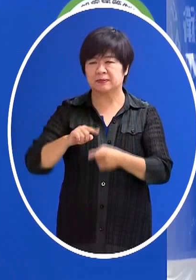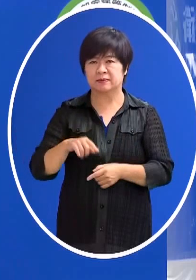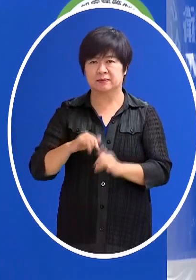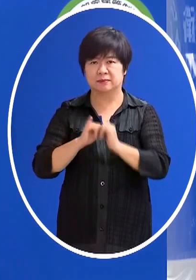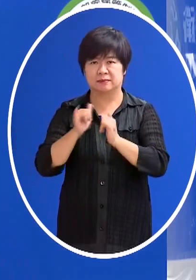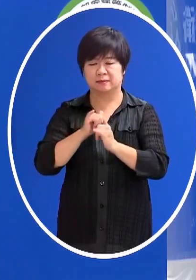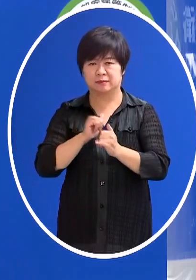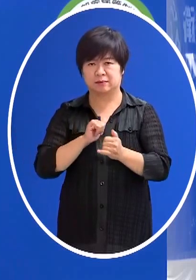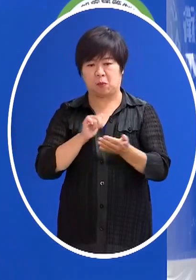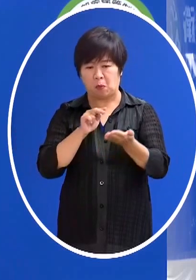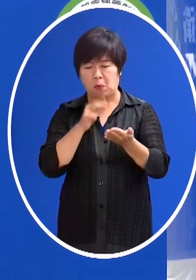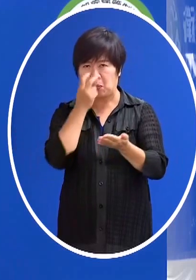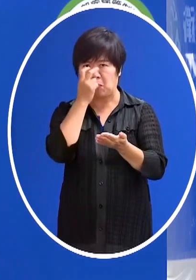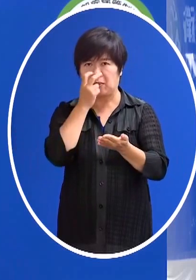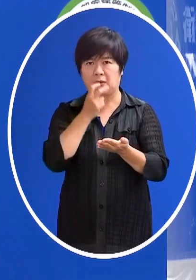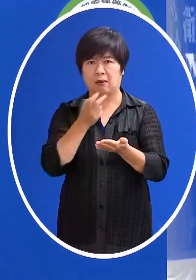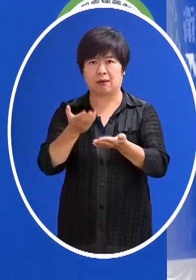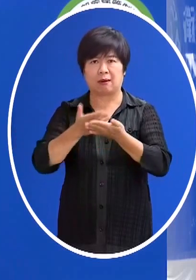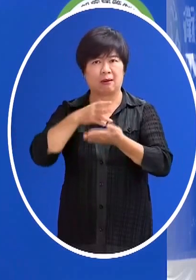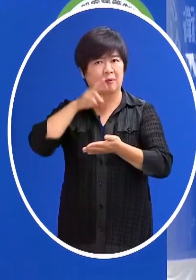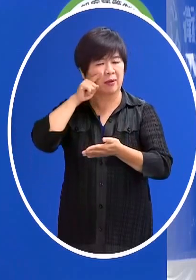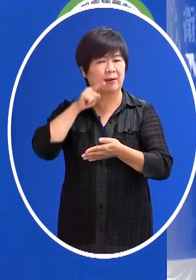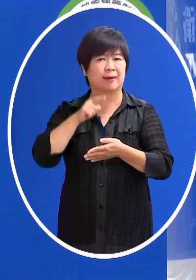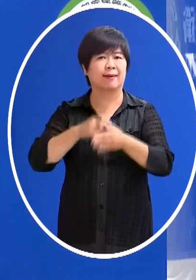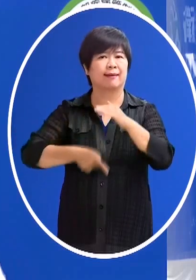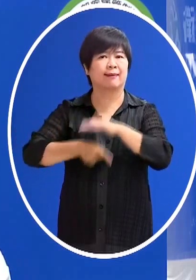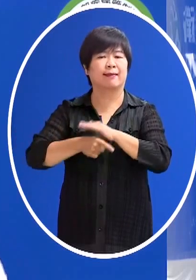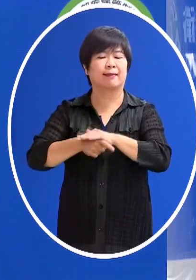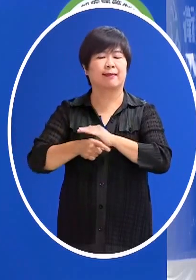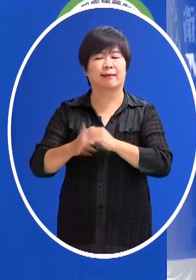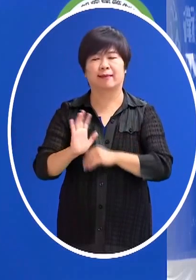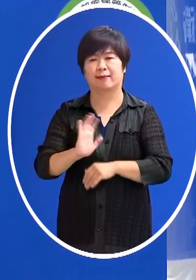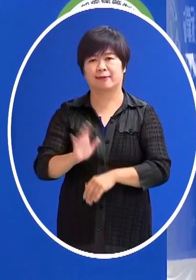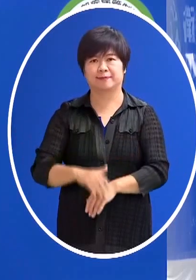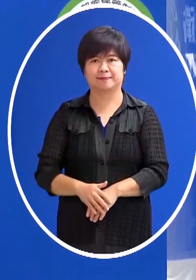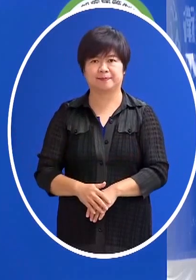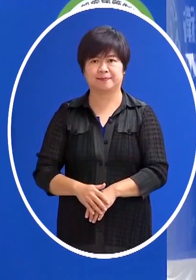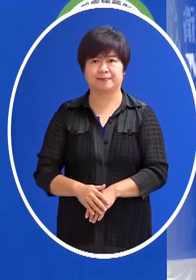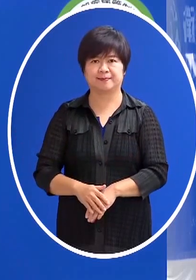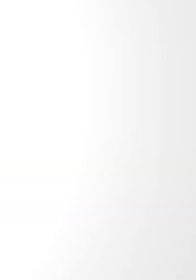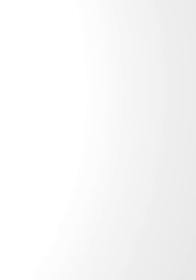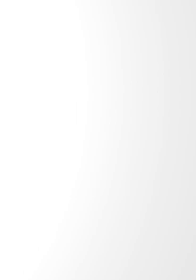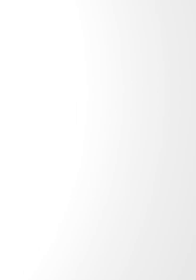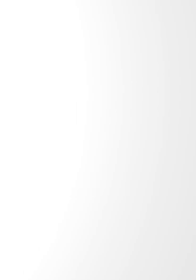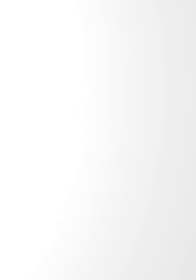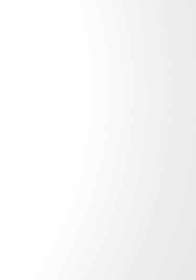更不容易好受到这些不孝的一些行为的伤害，好，这我们现在正在研议